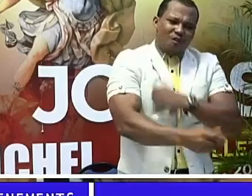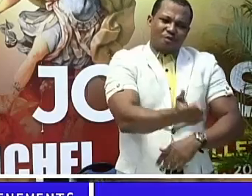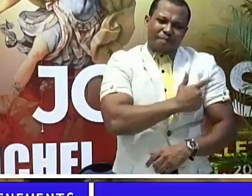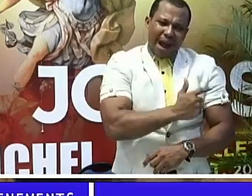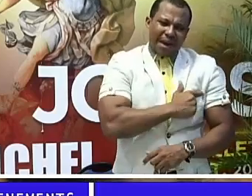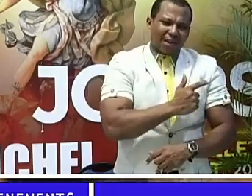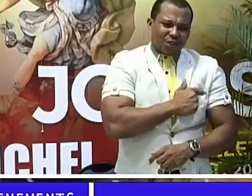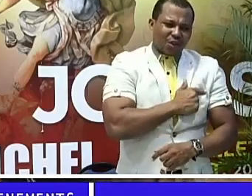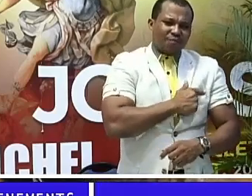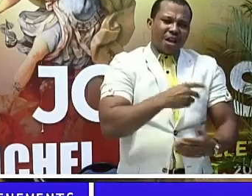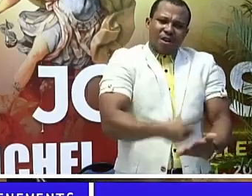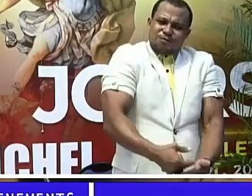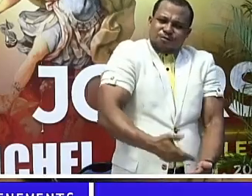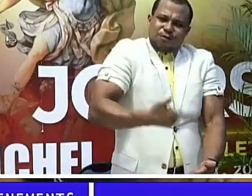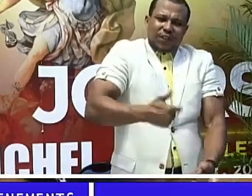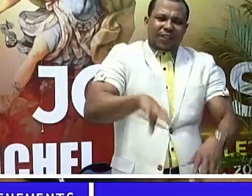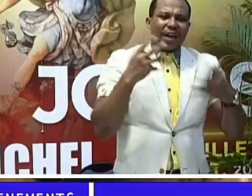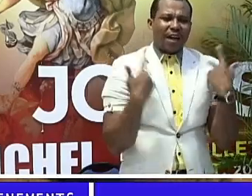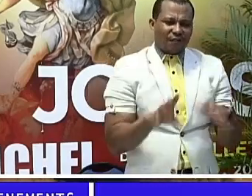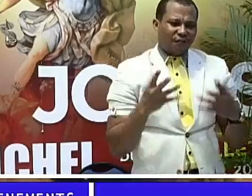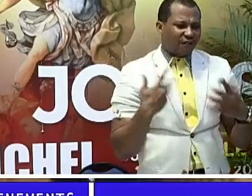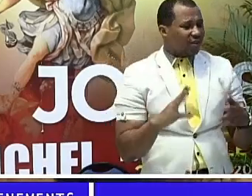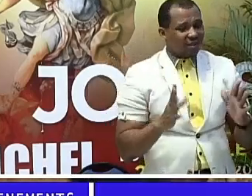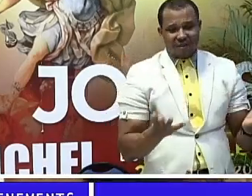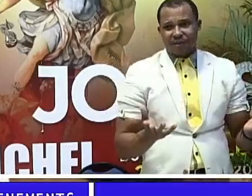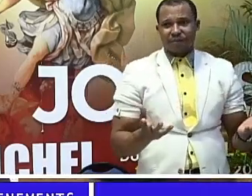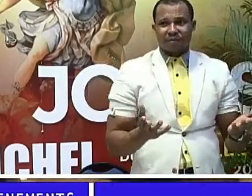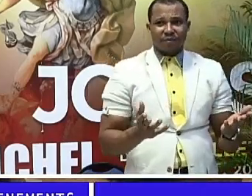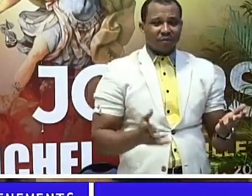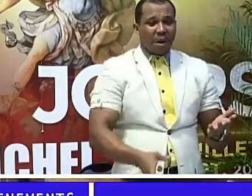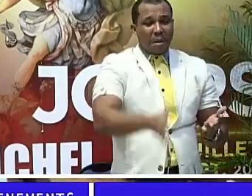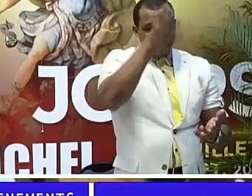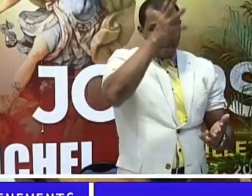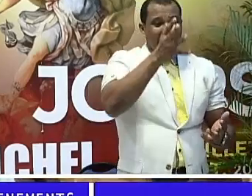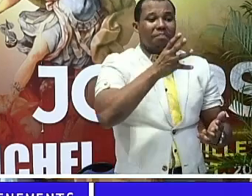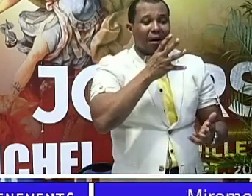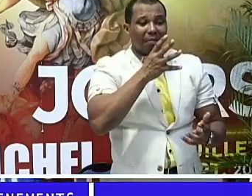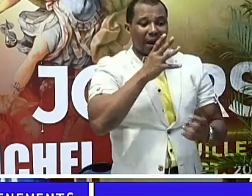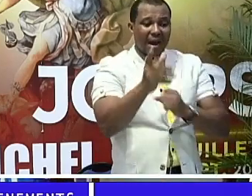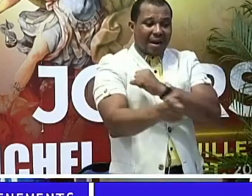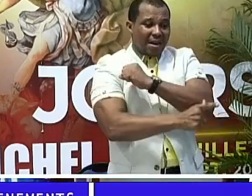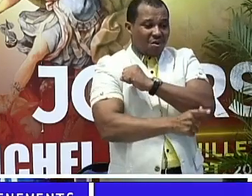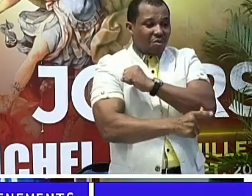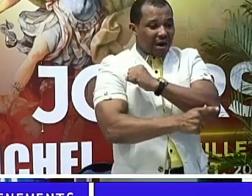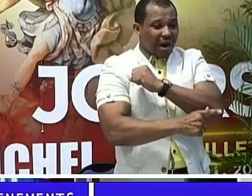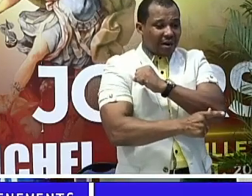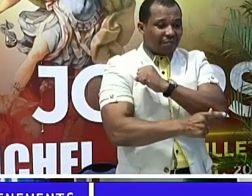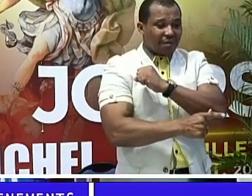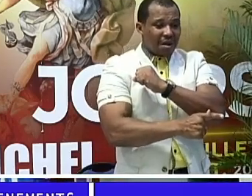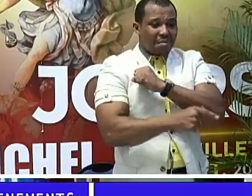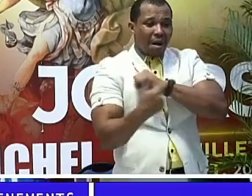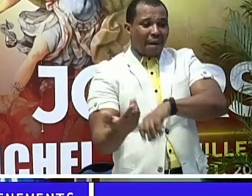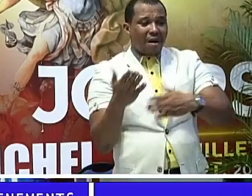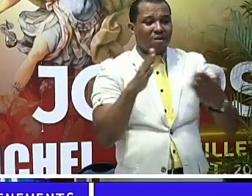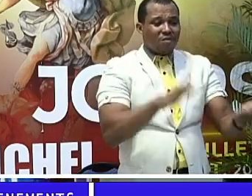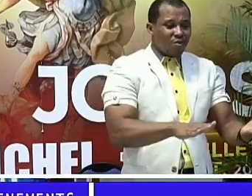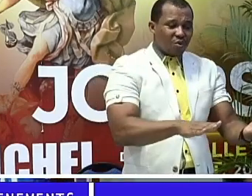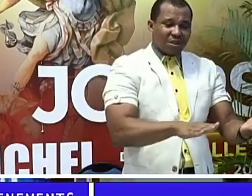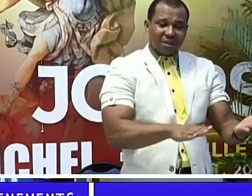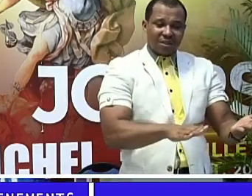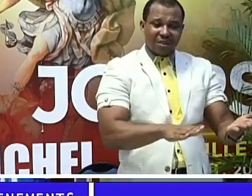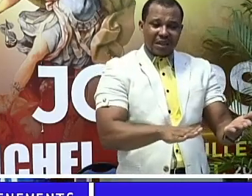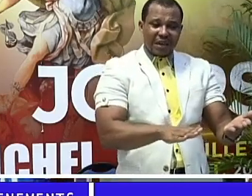Moi, je suis un petit peu équipe nègre, de kon Léogane, jeune garçon. Papa yo mouri, quitte n'importe 30 à 40, 40 terre,